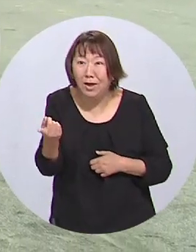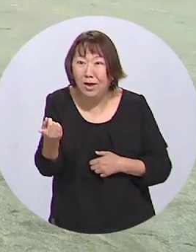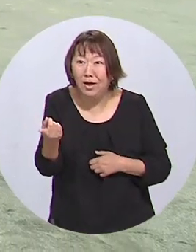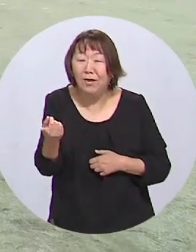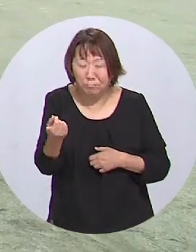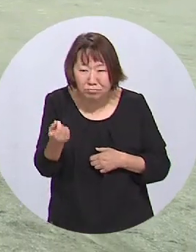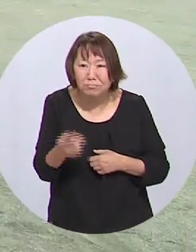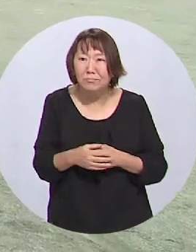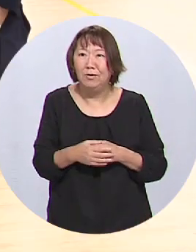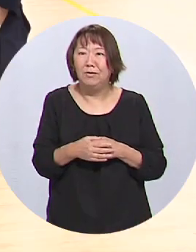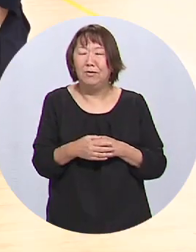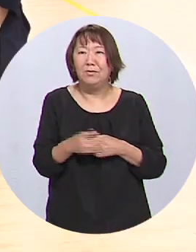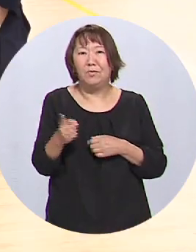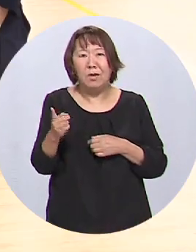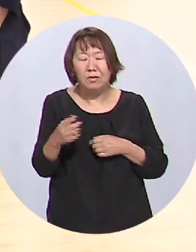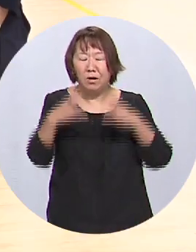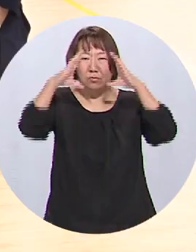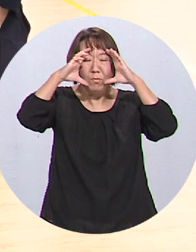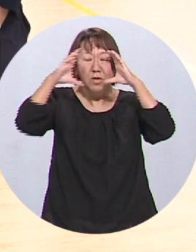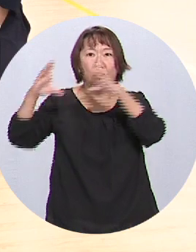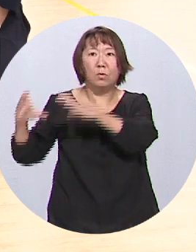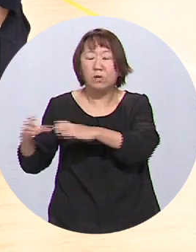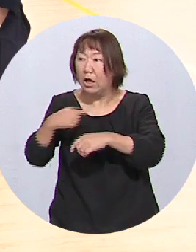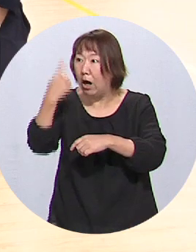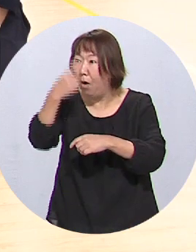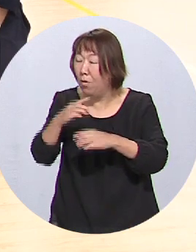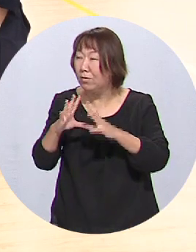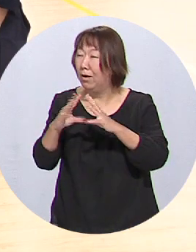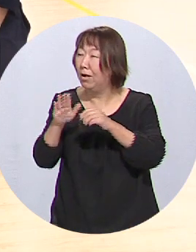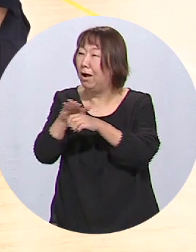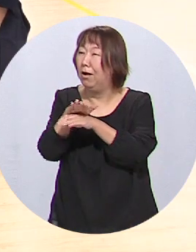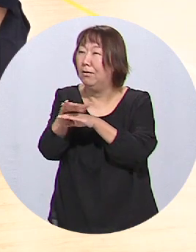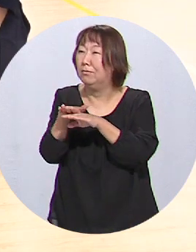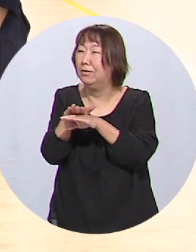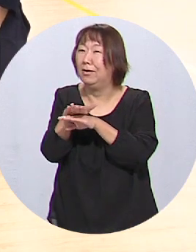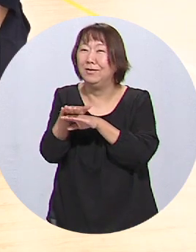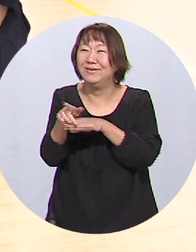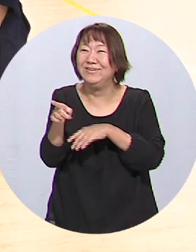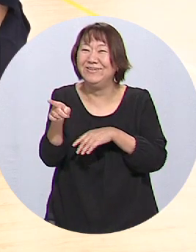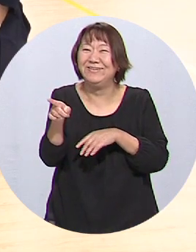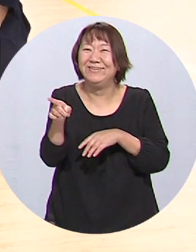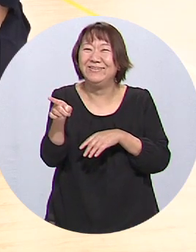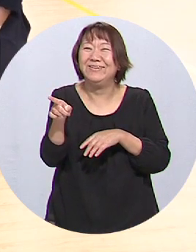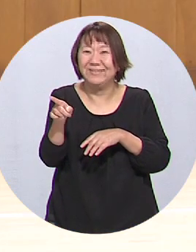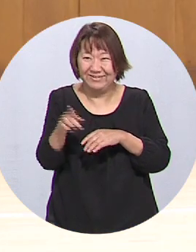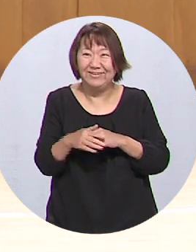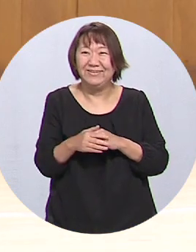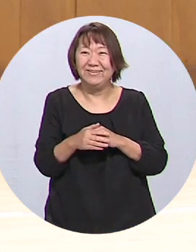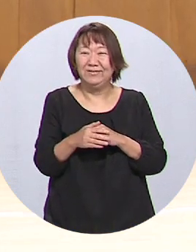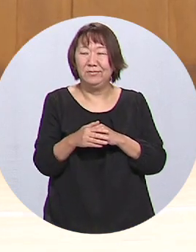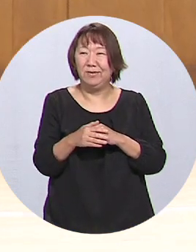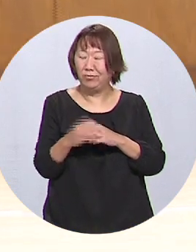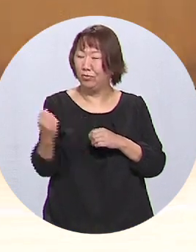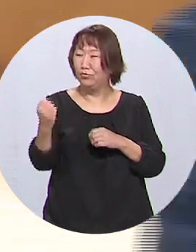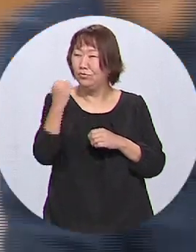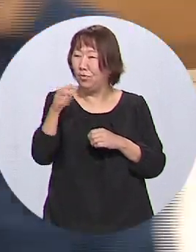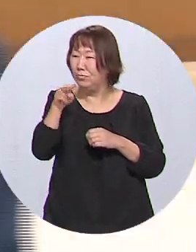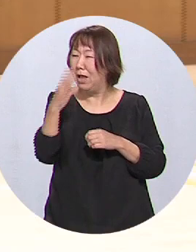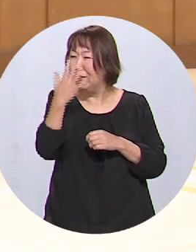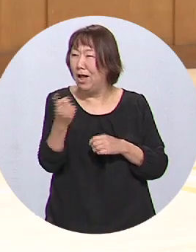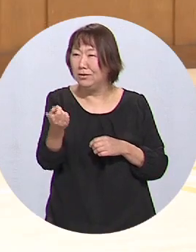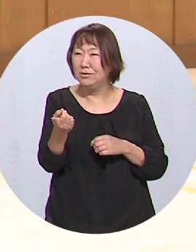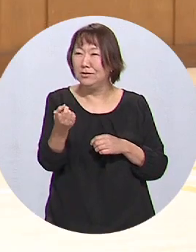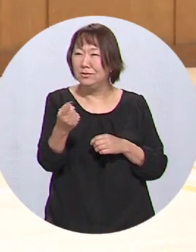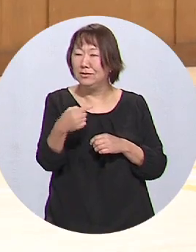そうです。 いやだからね、こう取るとこんな甘いフェイスしてたんだっていう、はい、感じてますけど、はい、全然強そうじゃないですよね、顔